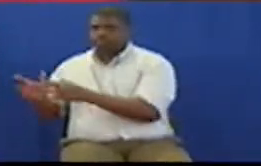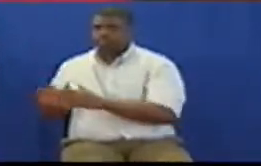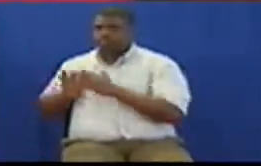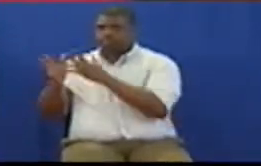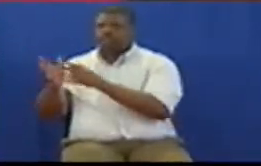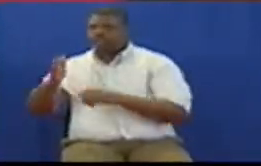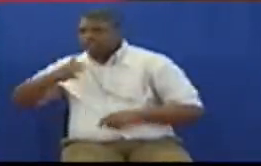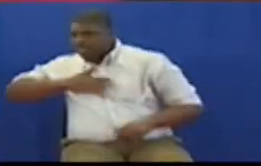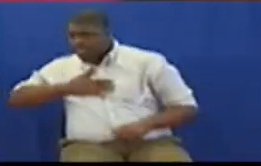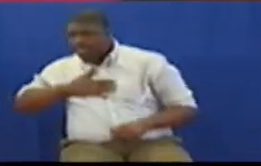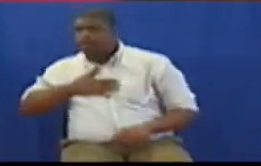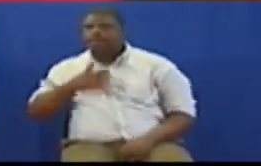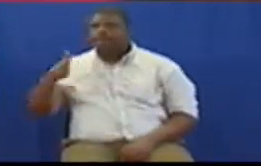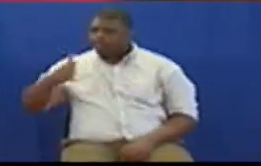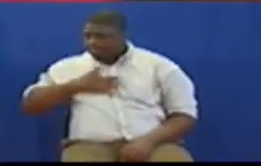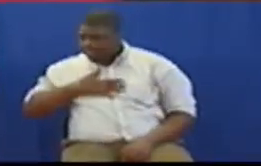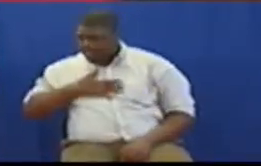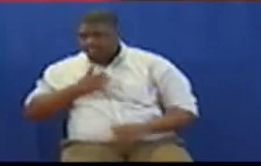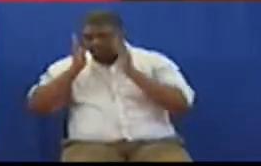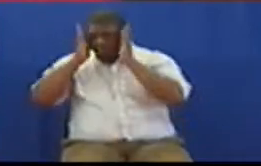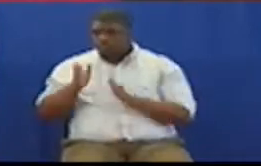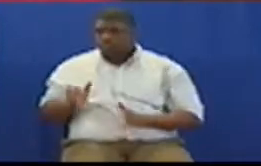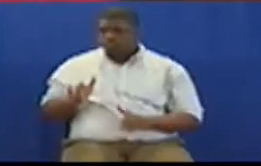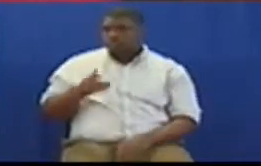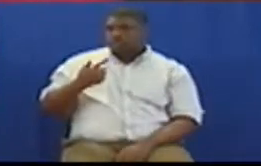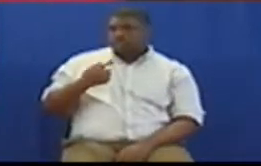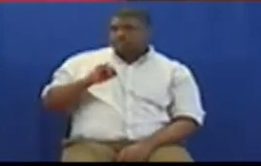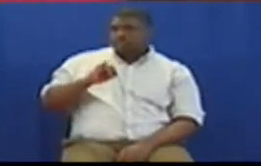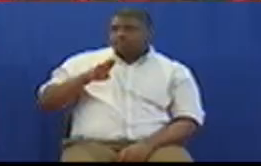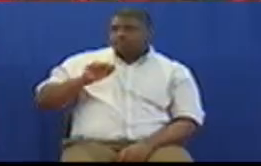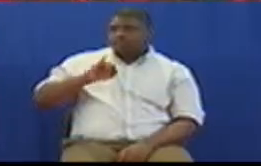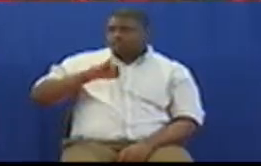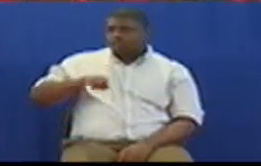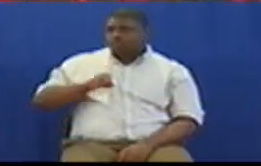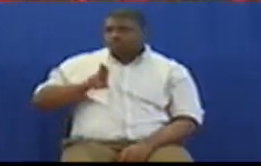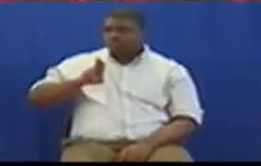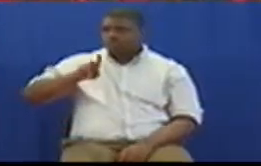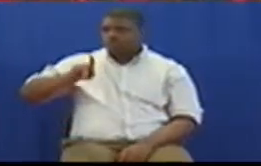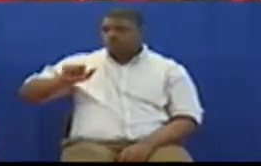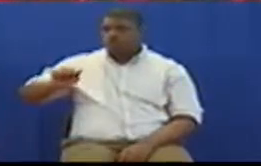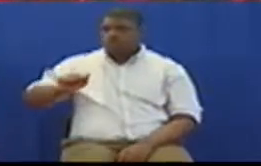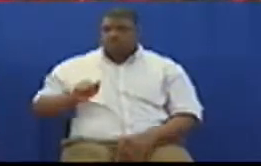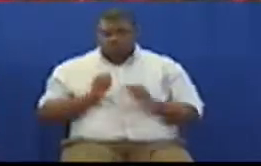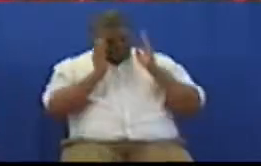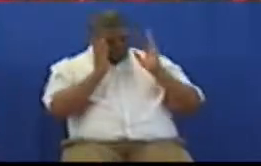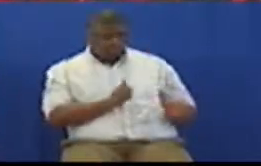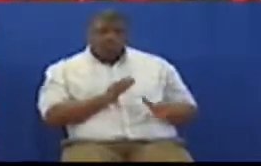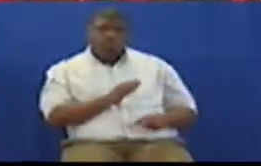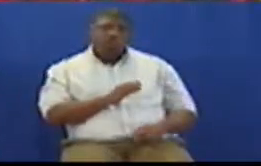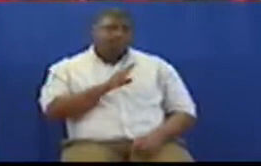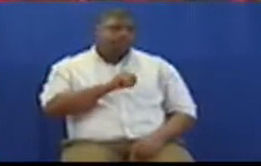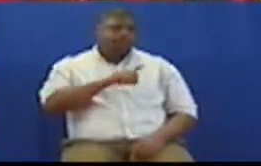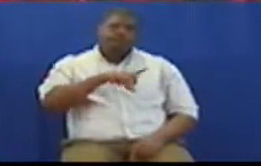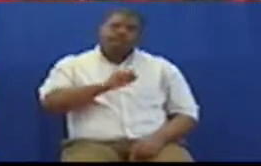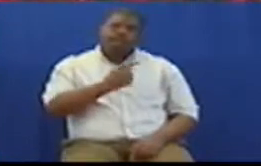Asante sana. Asante sana Mheshimiwa Ana Tibaijuka. Nishakutaja Mheshimiwa Moses Martha Moses Mlata,